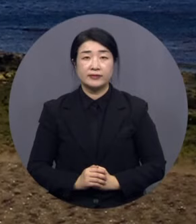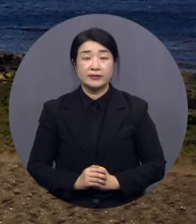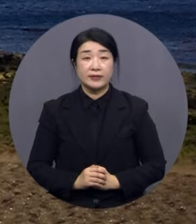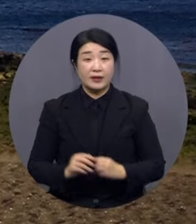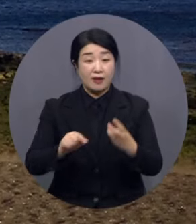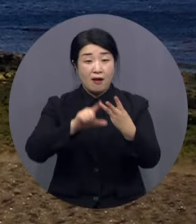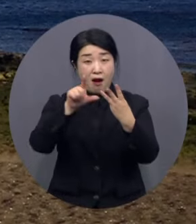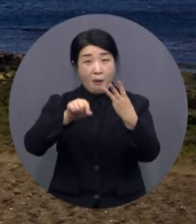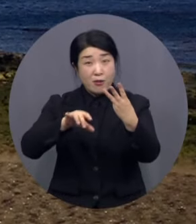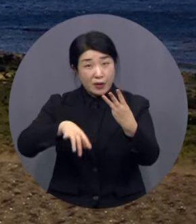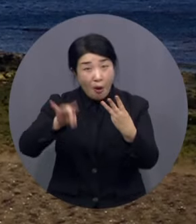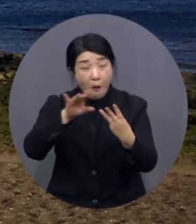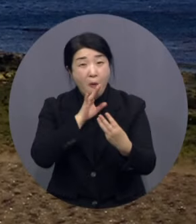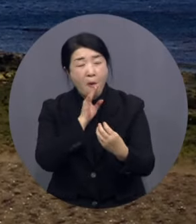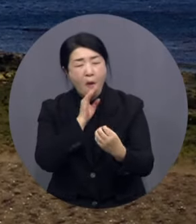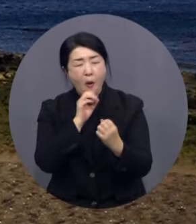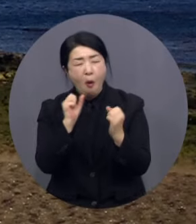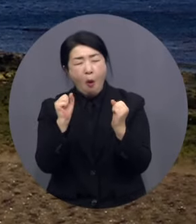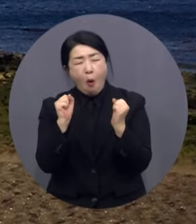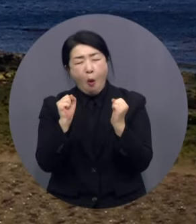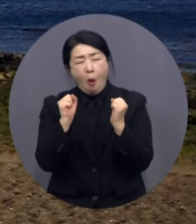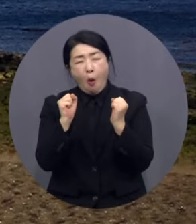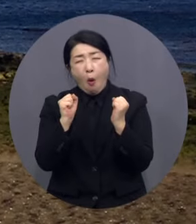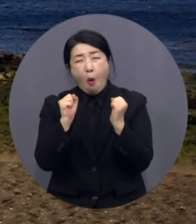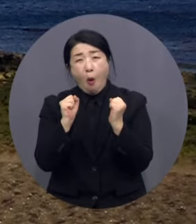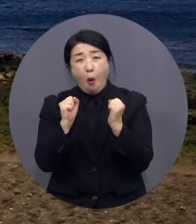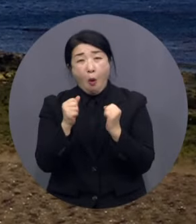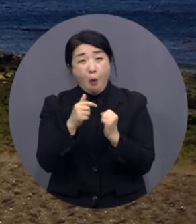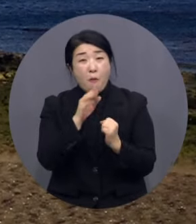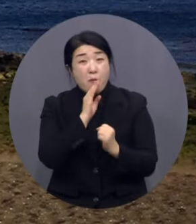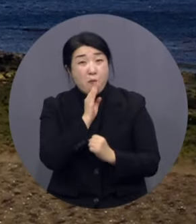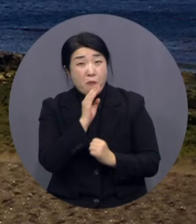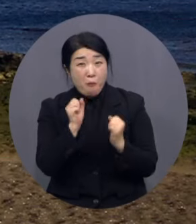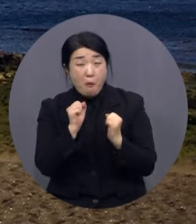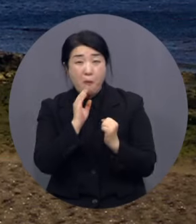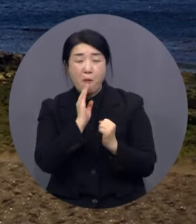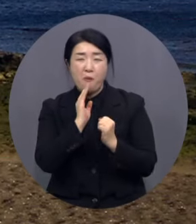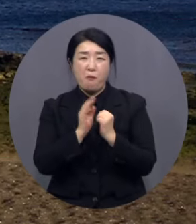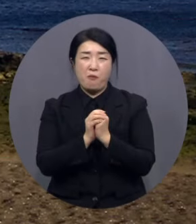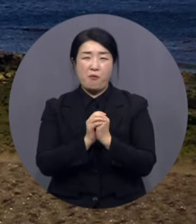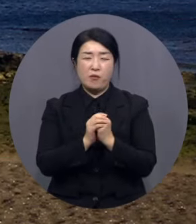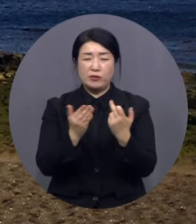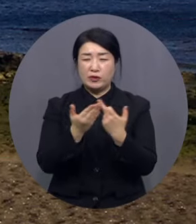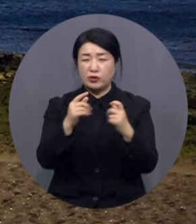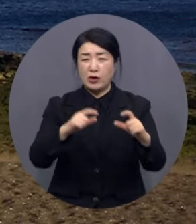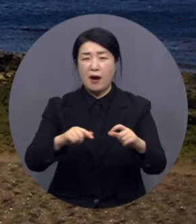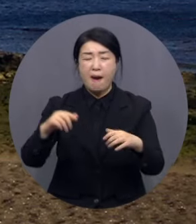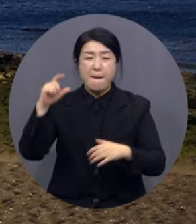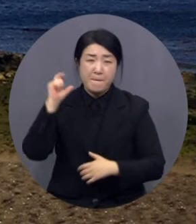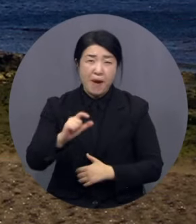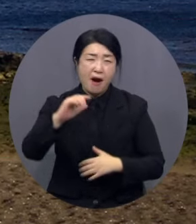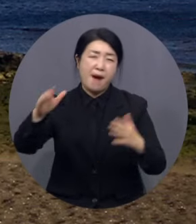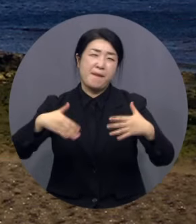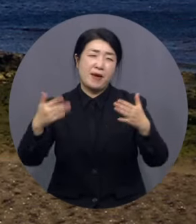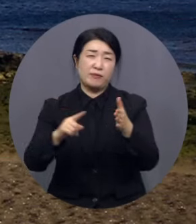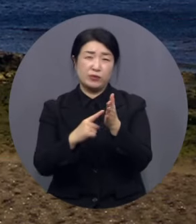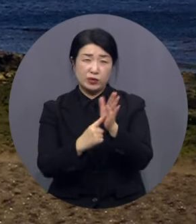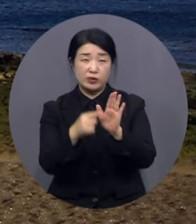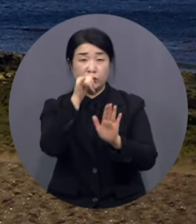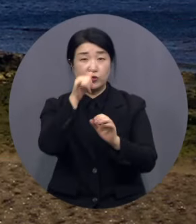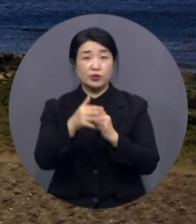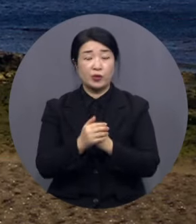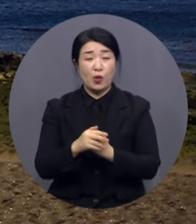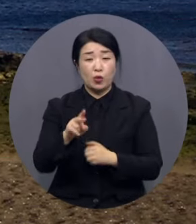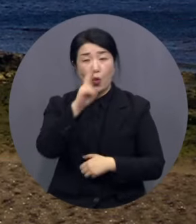3월의 첫날부터 꽃샘 추위가 찾아와서 오늘 무척 추우셨죠 제주도 저녁에 강풍주의보가 발효 중입니다 오늘